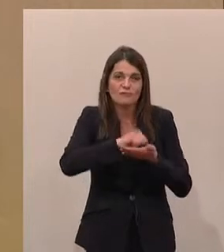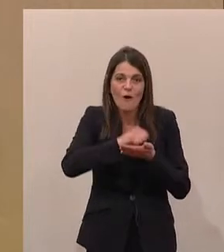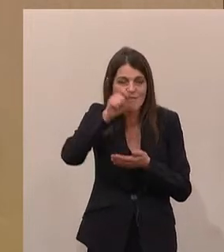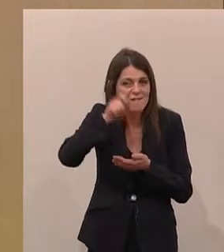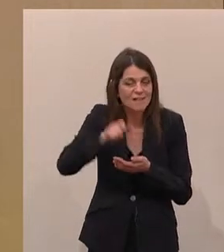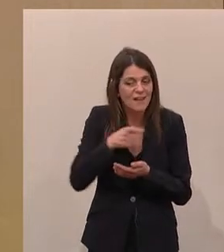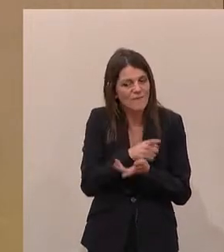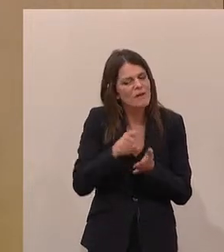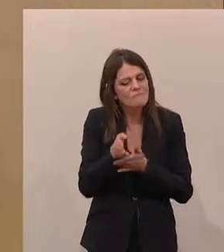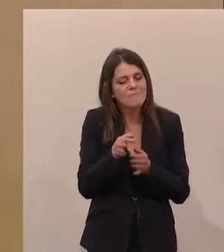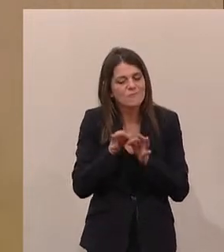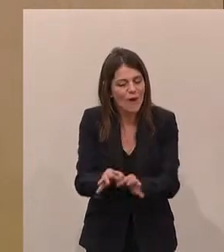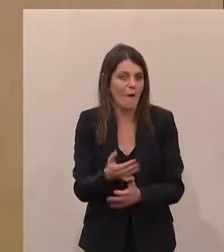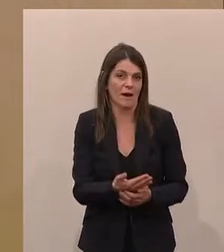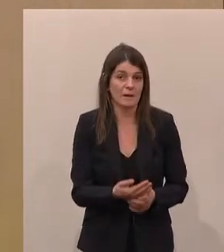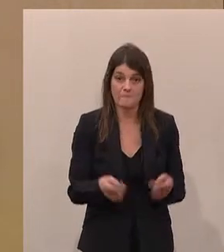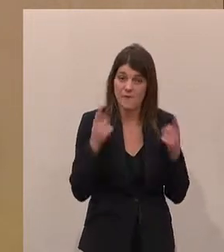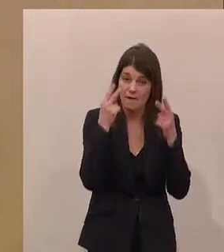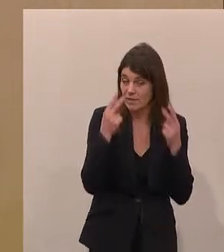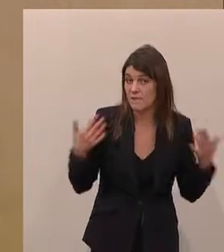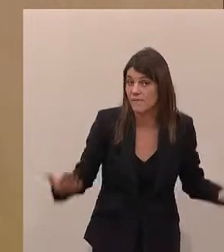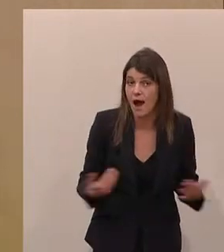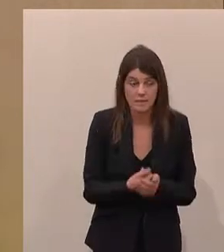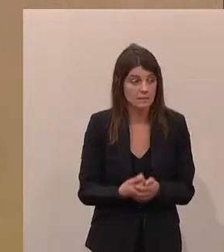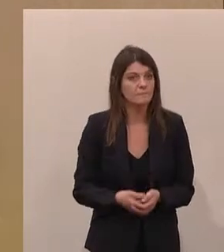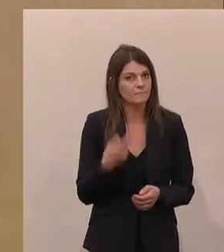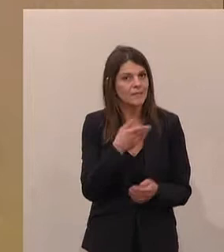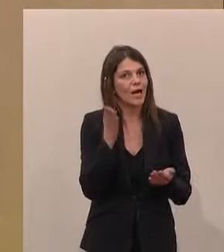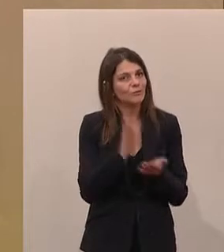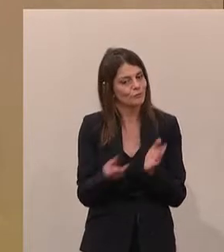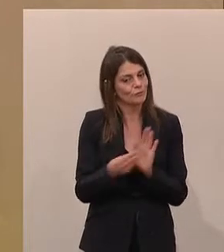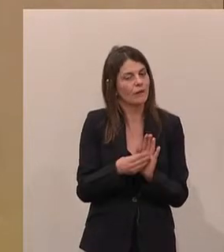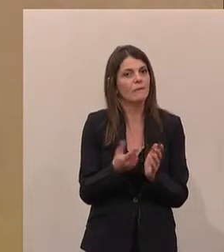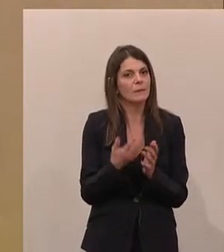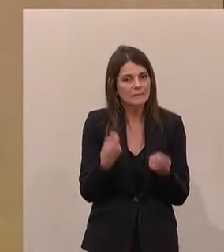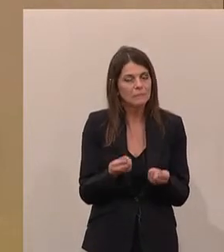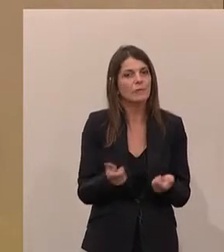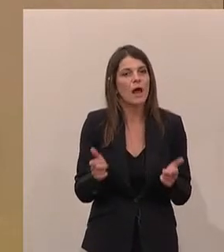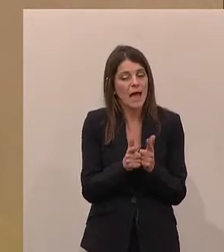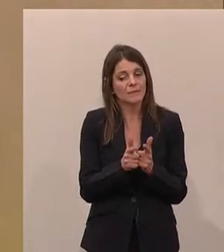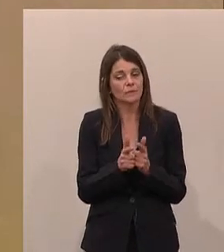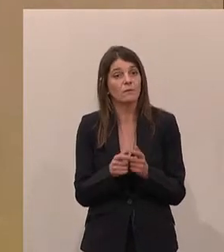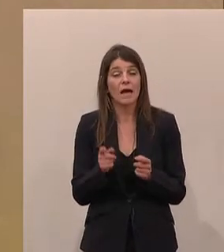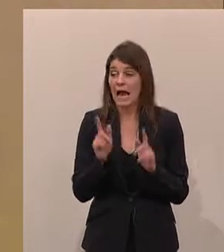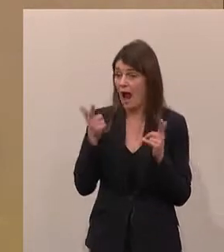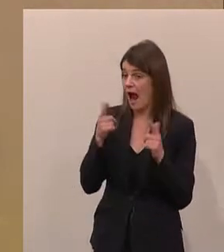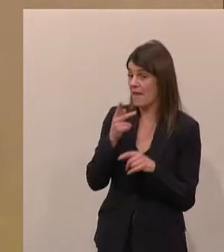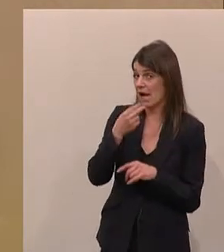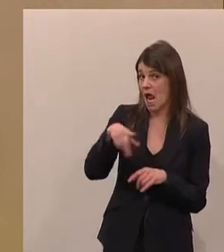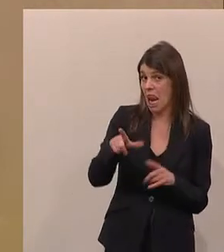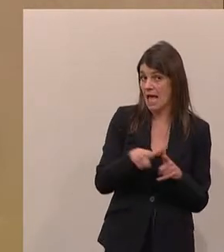und Journalistinnen. Das Entscheidende ist, dass hier drin bereits die Gegenleistung steht. Keine Kickelleistung